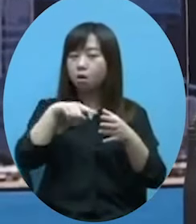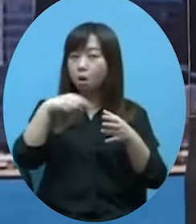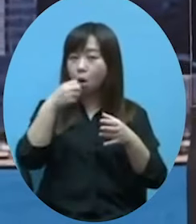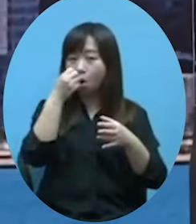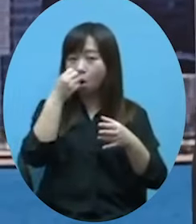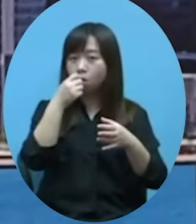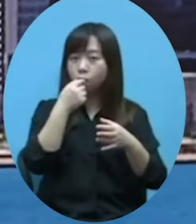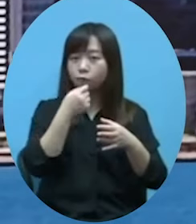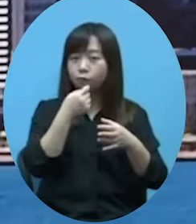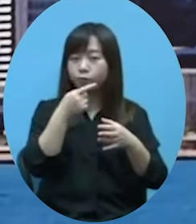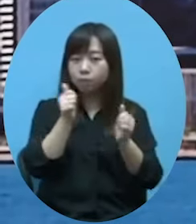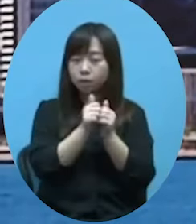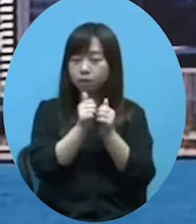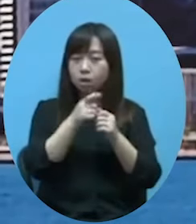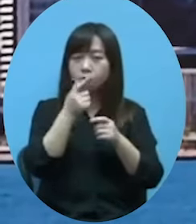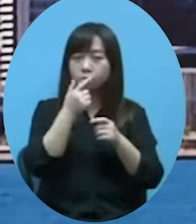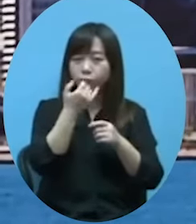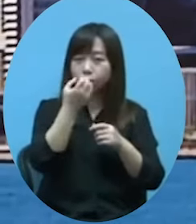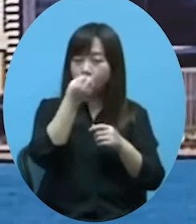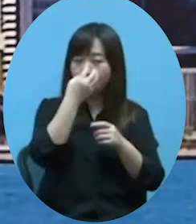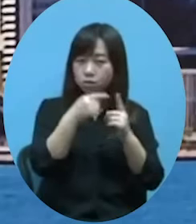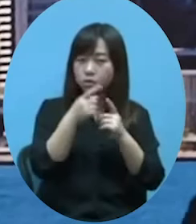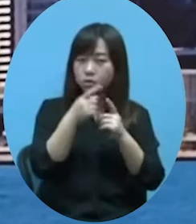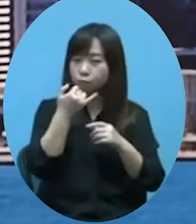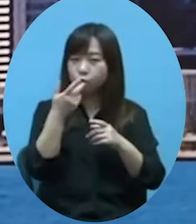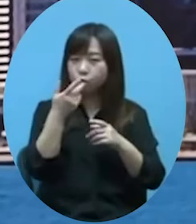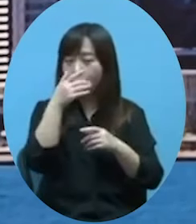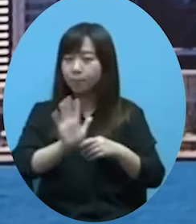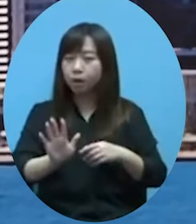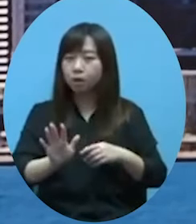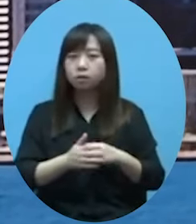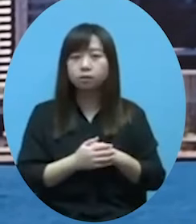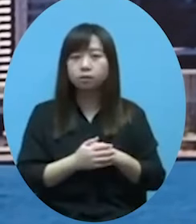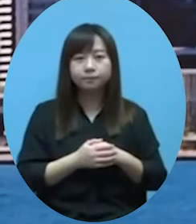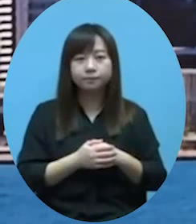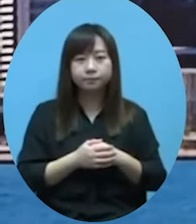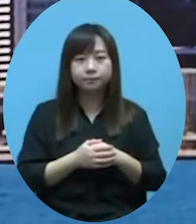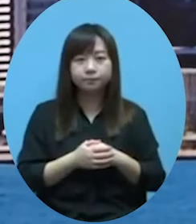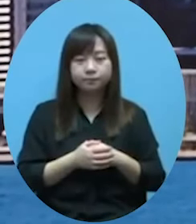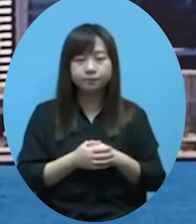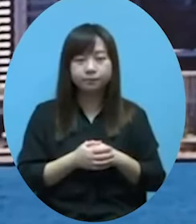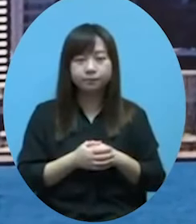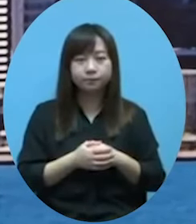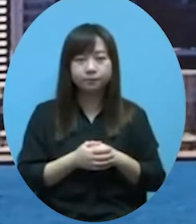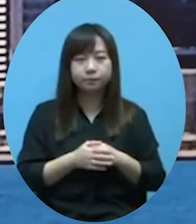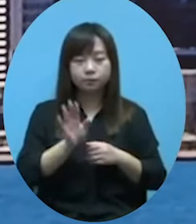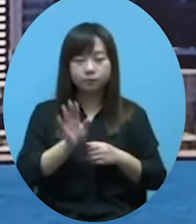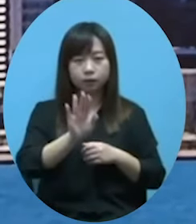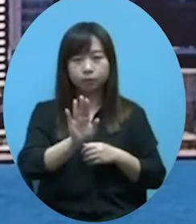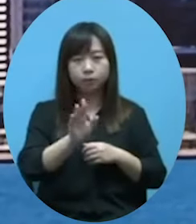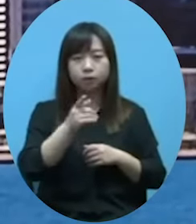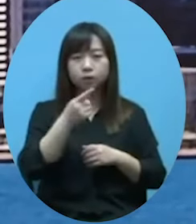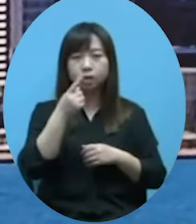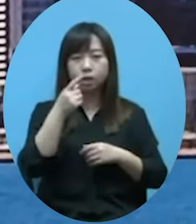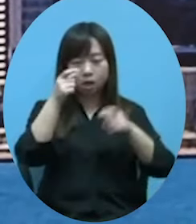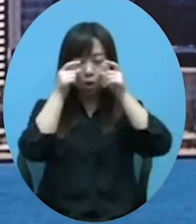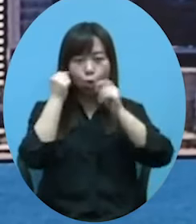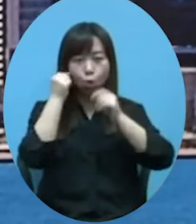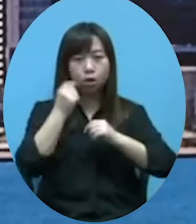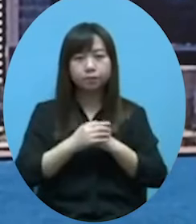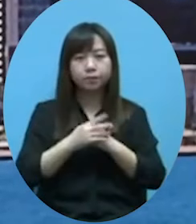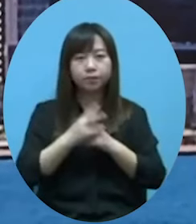好像已經是不是香港了現在下一位前面戴眼鏡那位女士